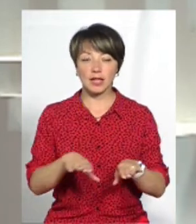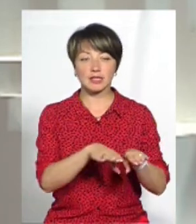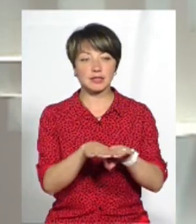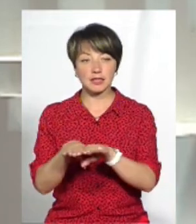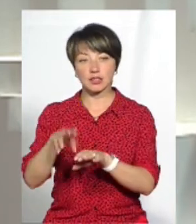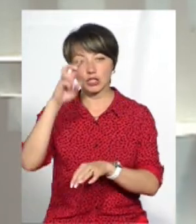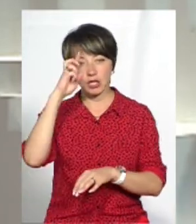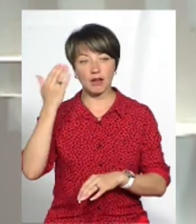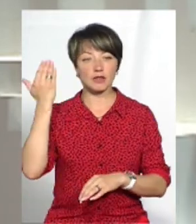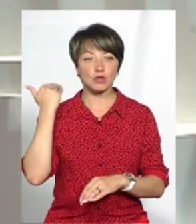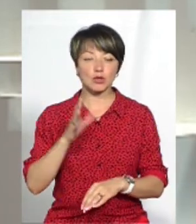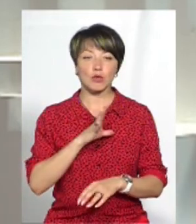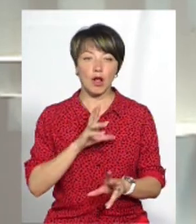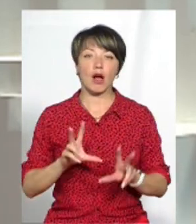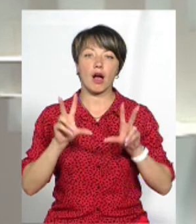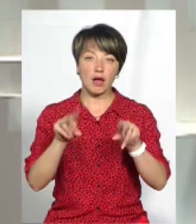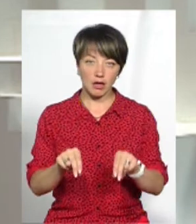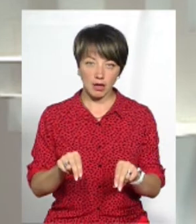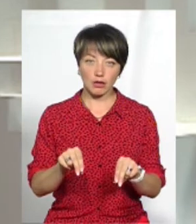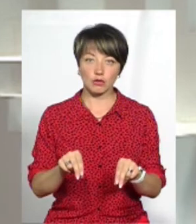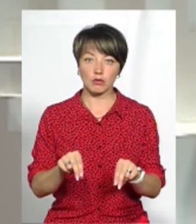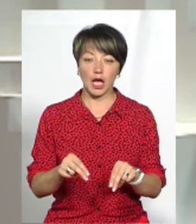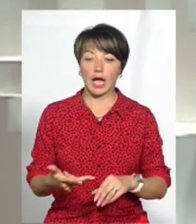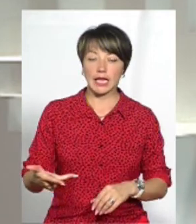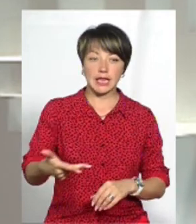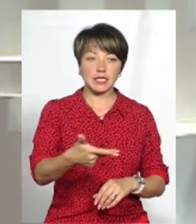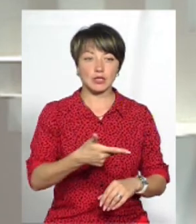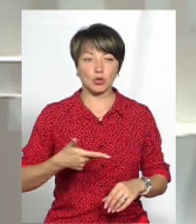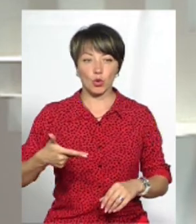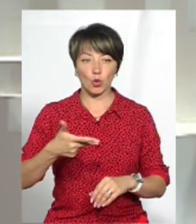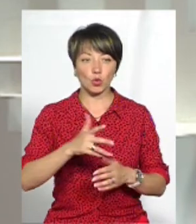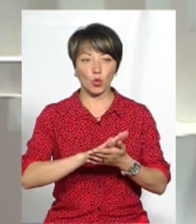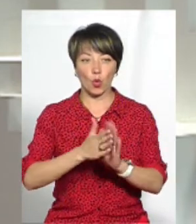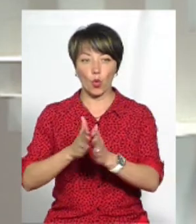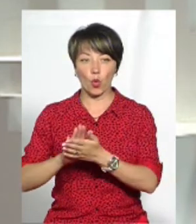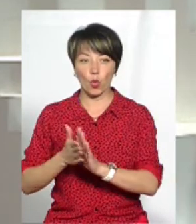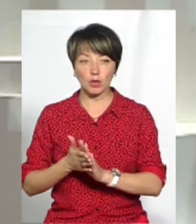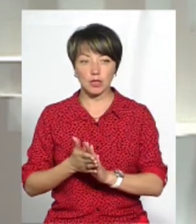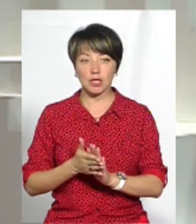стадії. Держава тоді була гарантом тристоронньої